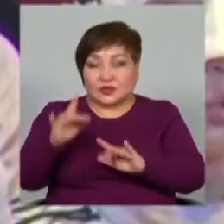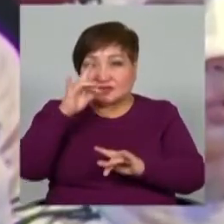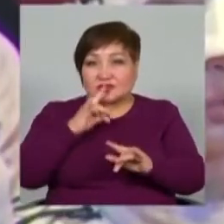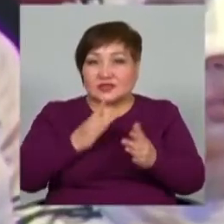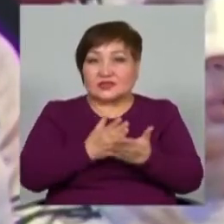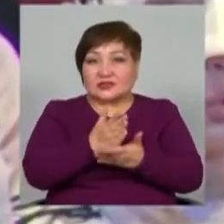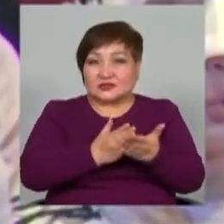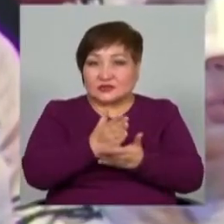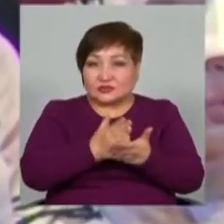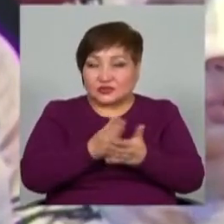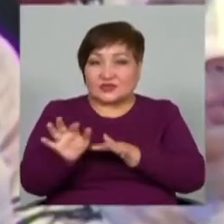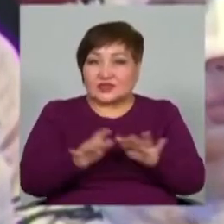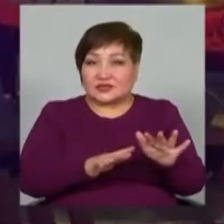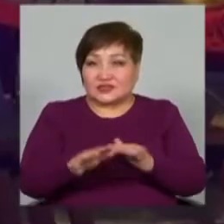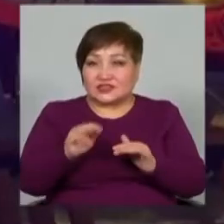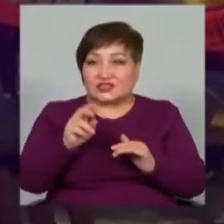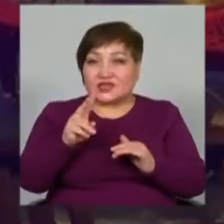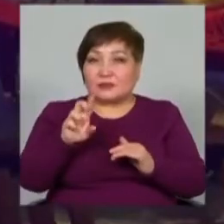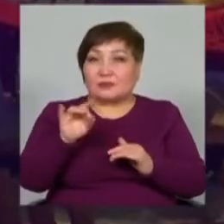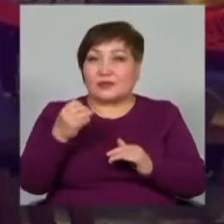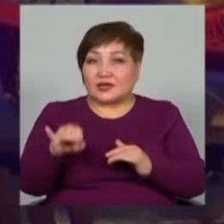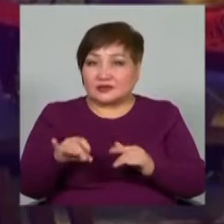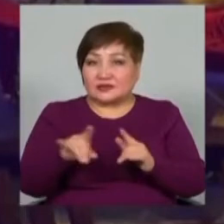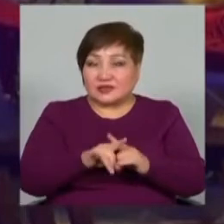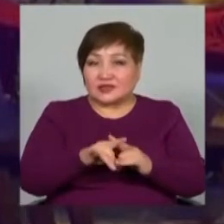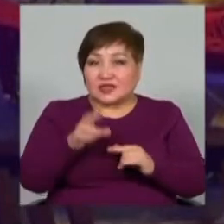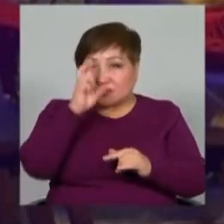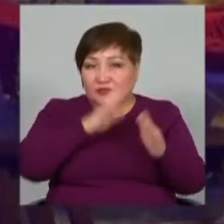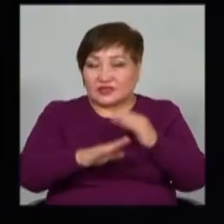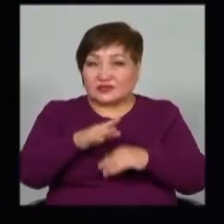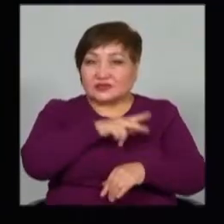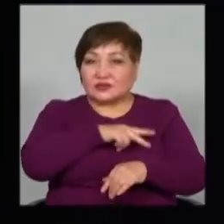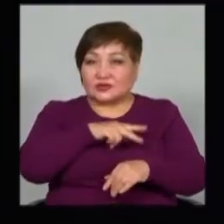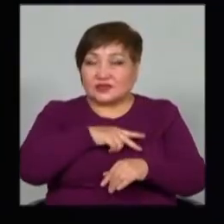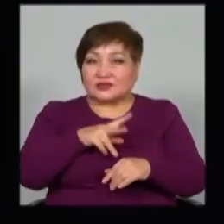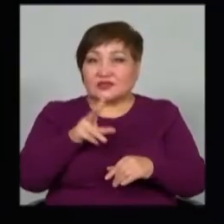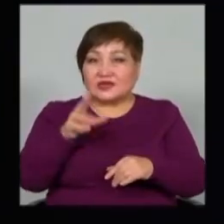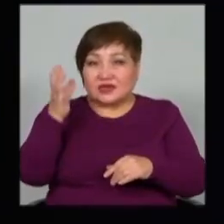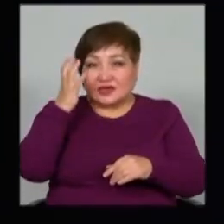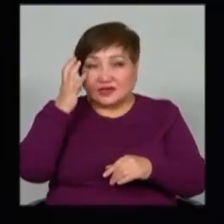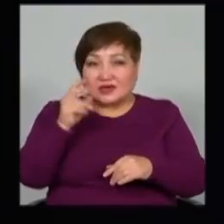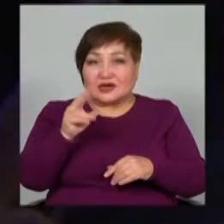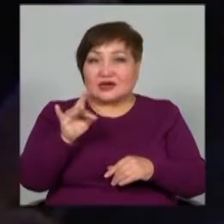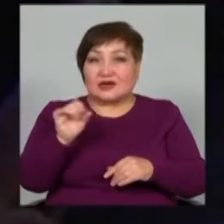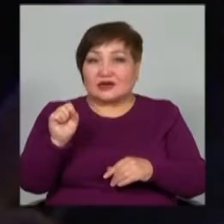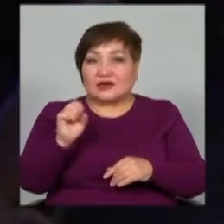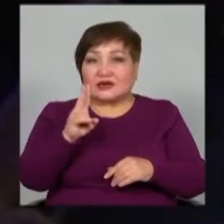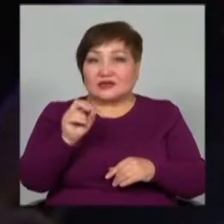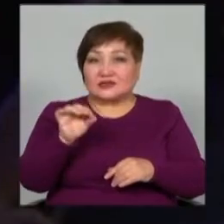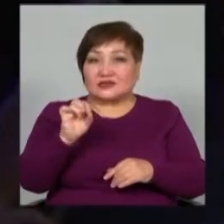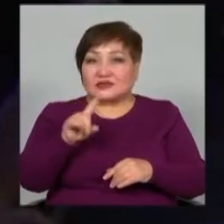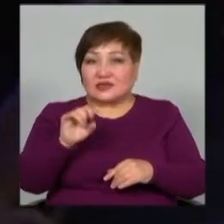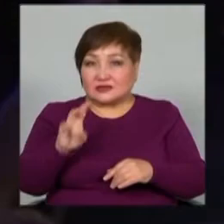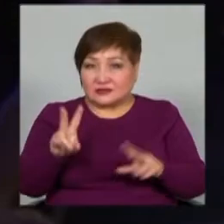Нұрғанат Жақыппай, мемлекеттік сыйлықтың лауреаты Нұрлан Оразалиннің «Қарағазан ғасыр» драмалық дастанын өнер бағалар